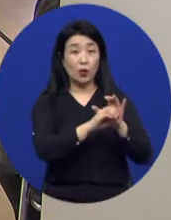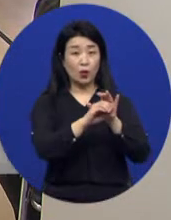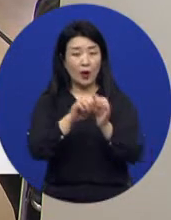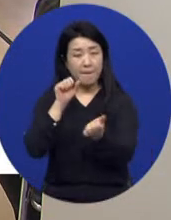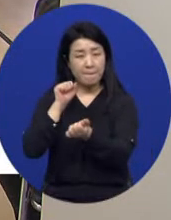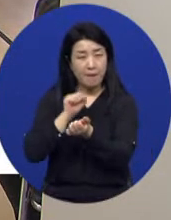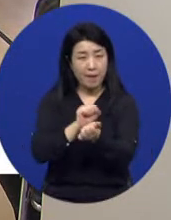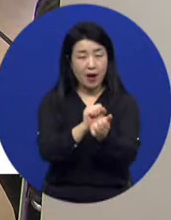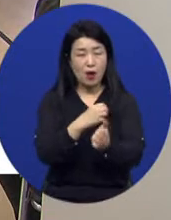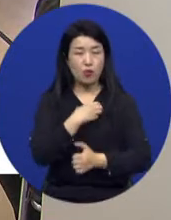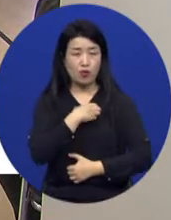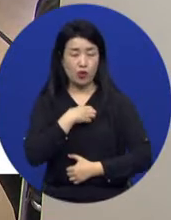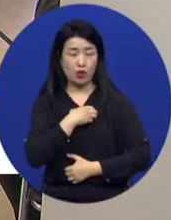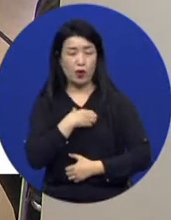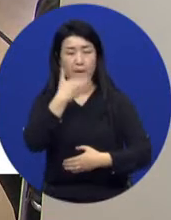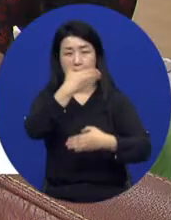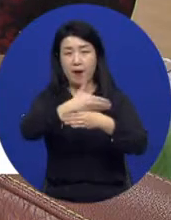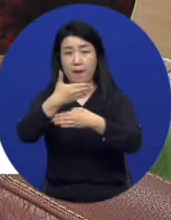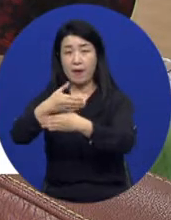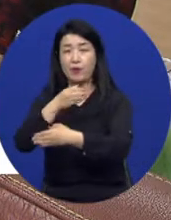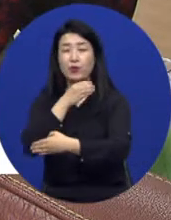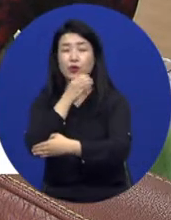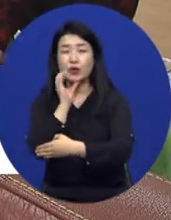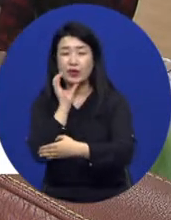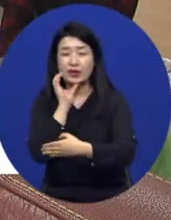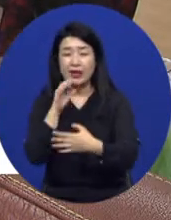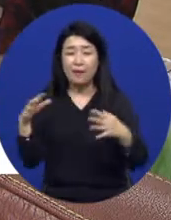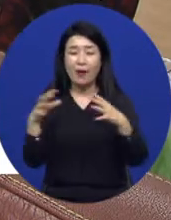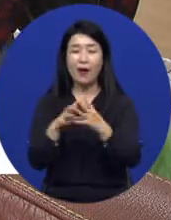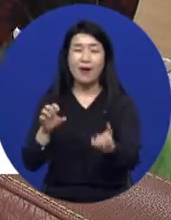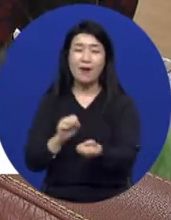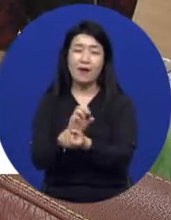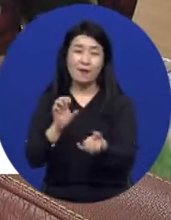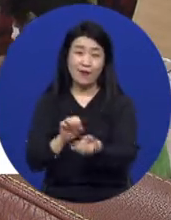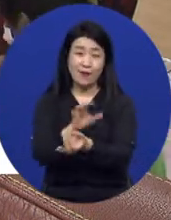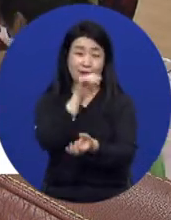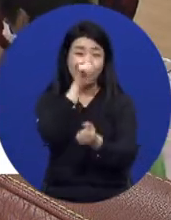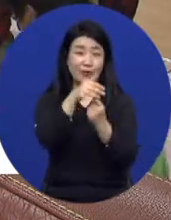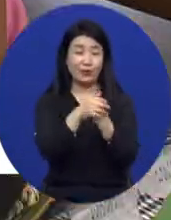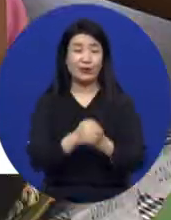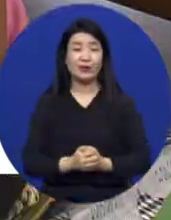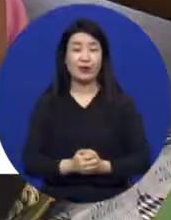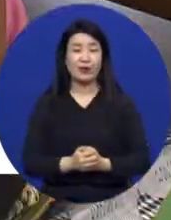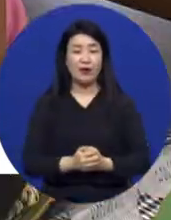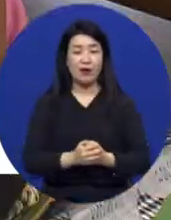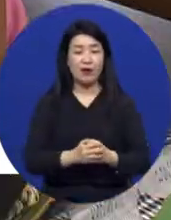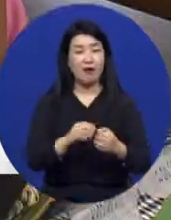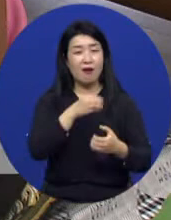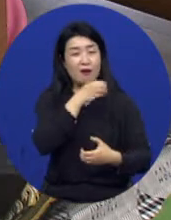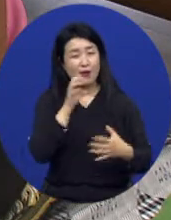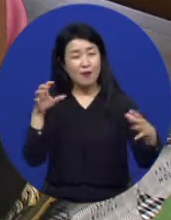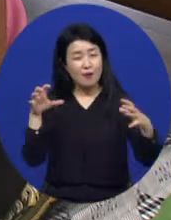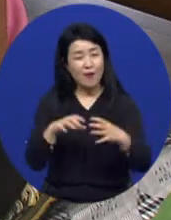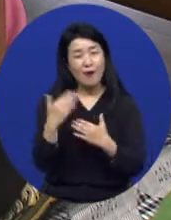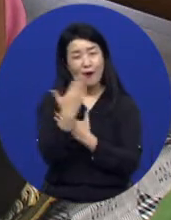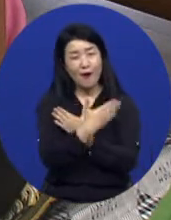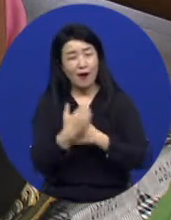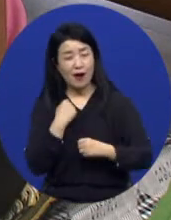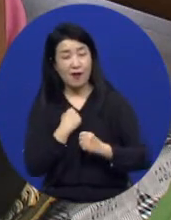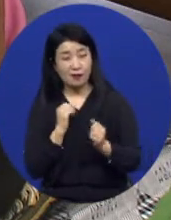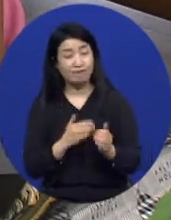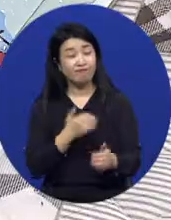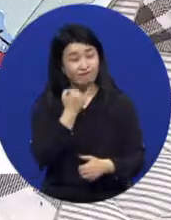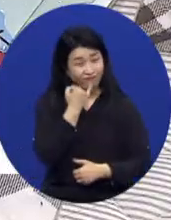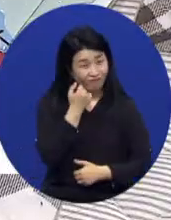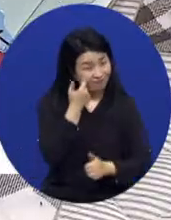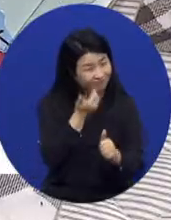코로나19 감염 우려로 문을 닫았던 경로당이 모처럼 북적입니다. 어르신들이 삼삼오오 모여 서로의 건강과 안부를